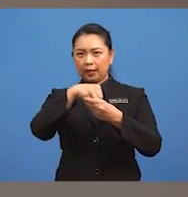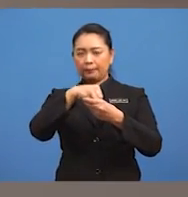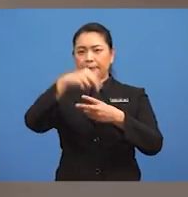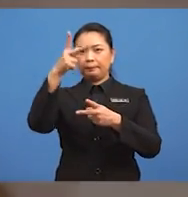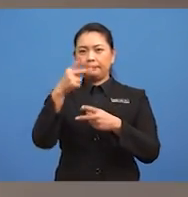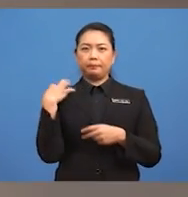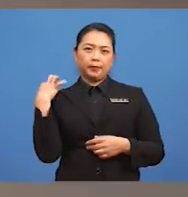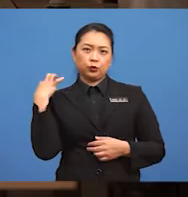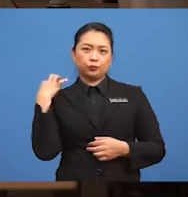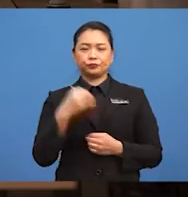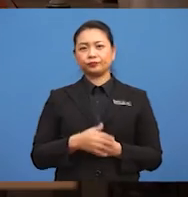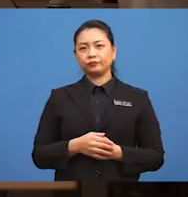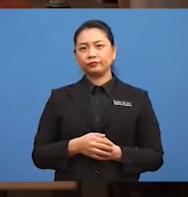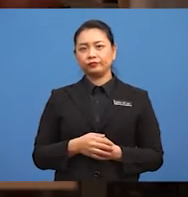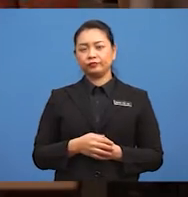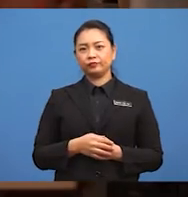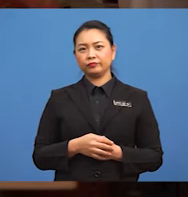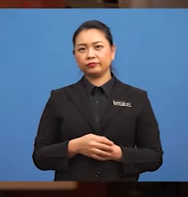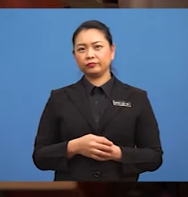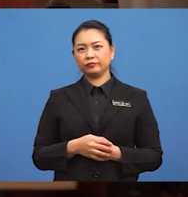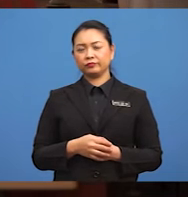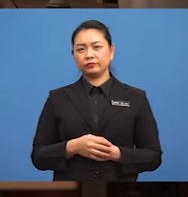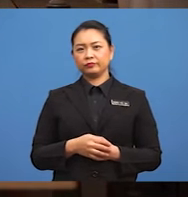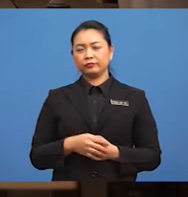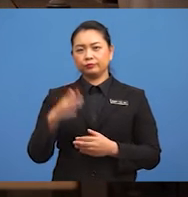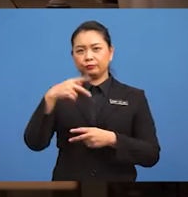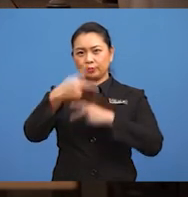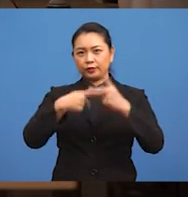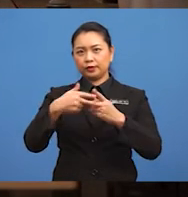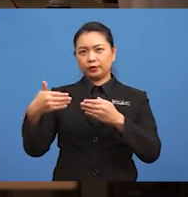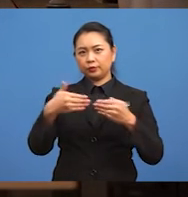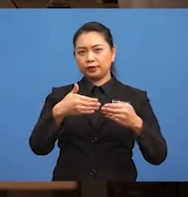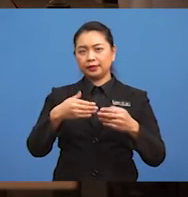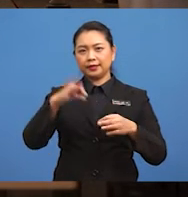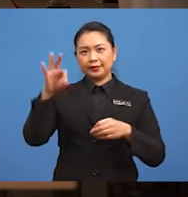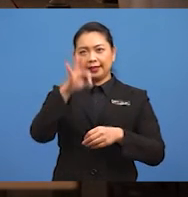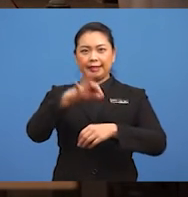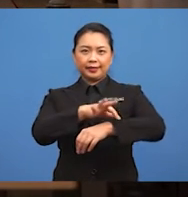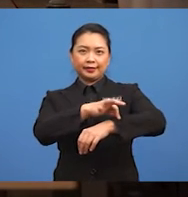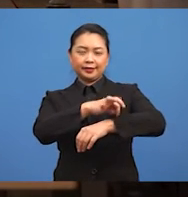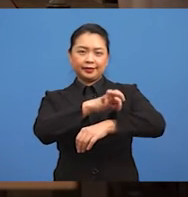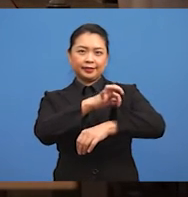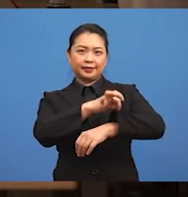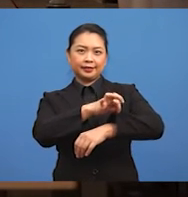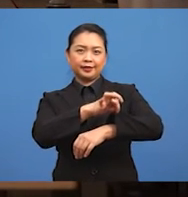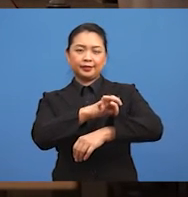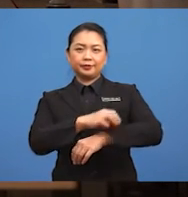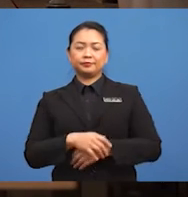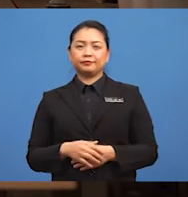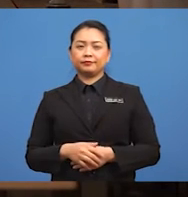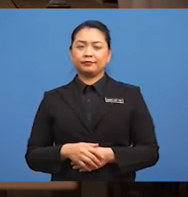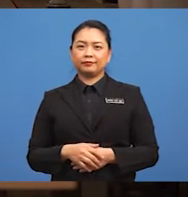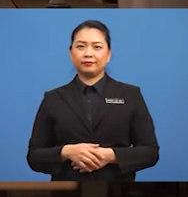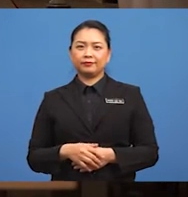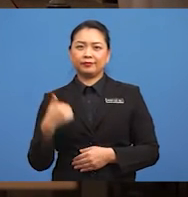pakaian. Okey, baiklah, untuk proses yang seterusnya ialah menjahit lengan. Untuk menjahit lengan,